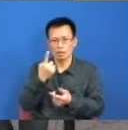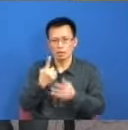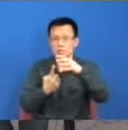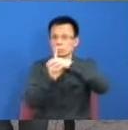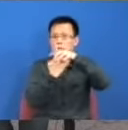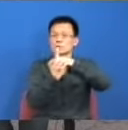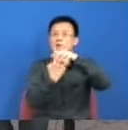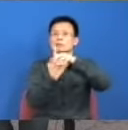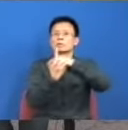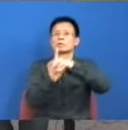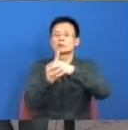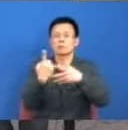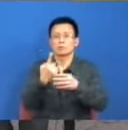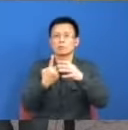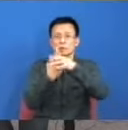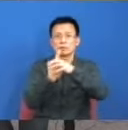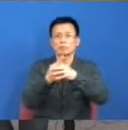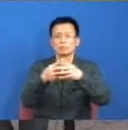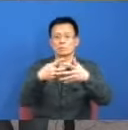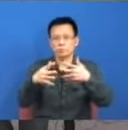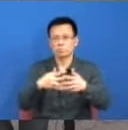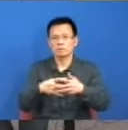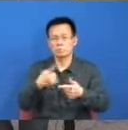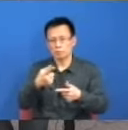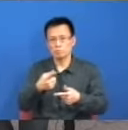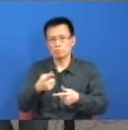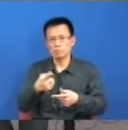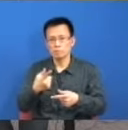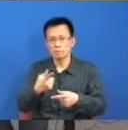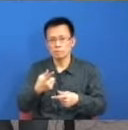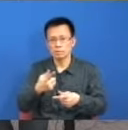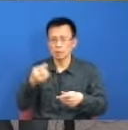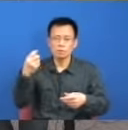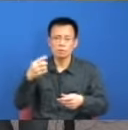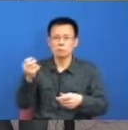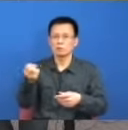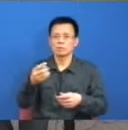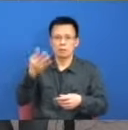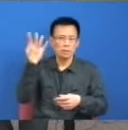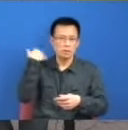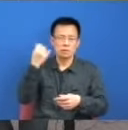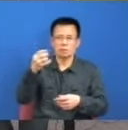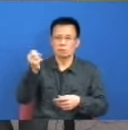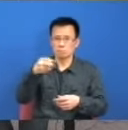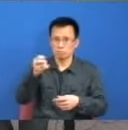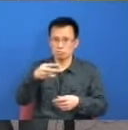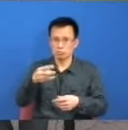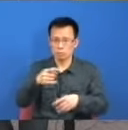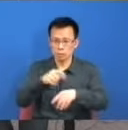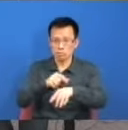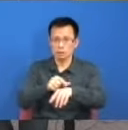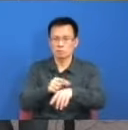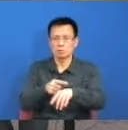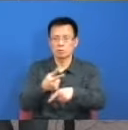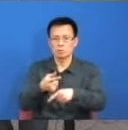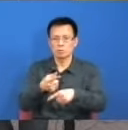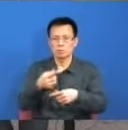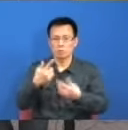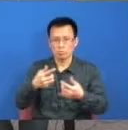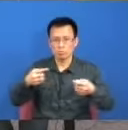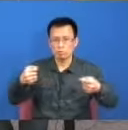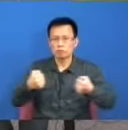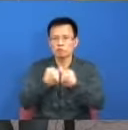我叫做 出格係 OK 係啊，咁 但 係 通常佢都係逗留一段時間又會再走啦， 出現一啲嘅衝突，咁其